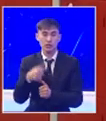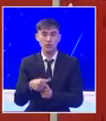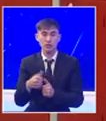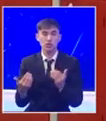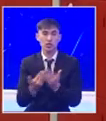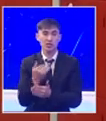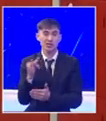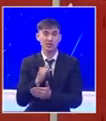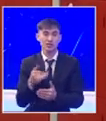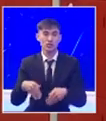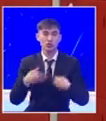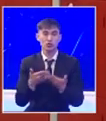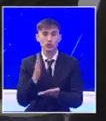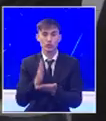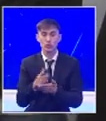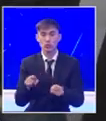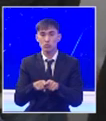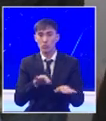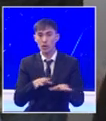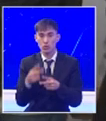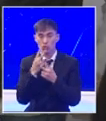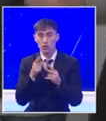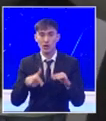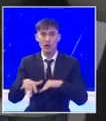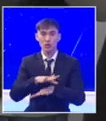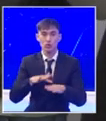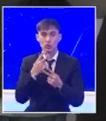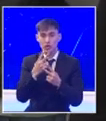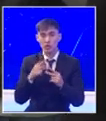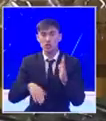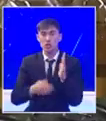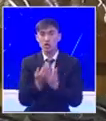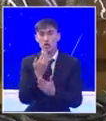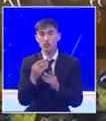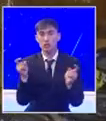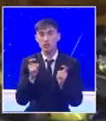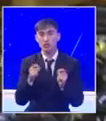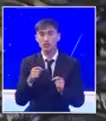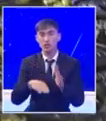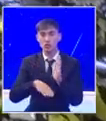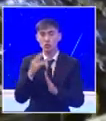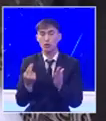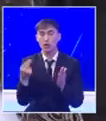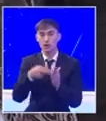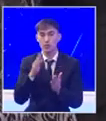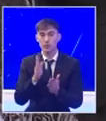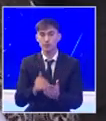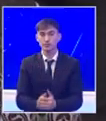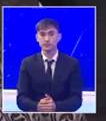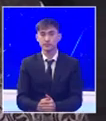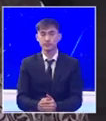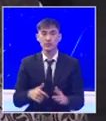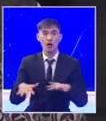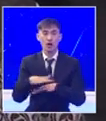жаңа қызықты ұсыныстар дайындайды. Осының барлығын көрген қала тұрғындары жаңа супермаркетке жоғары баға беруде.